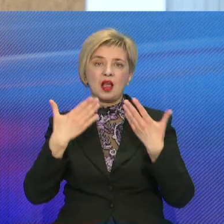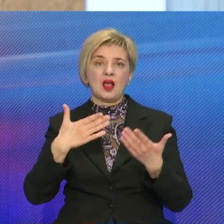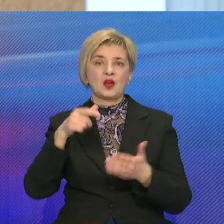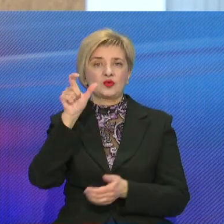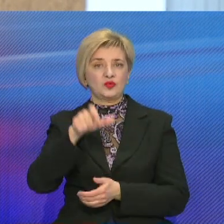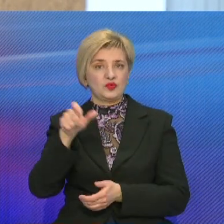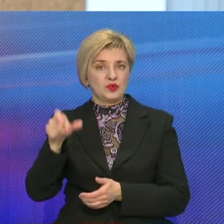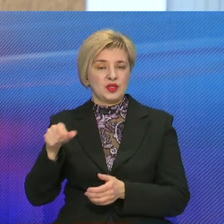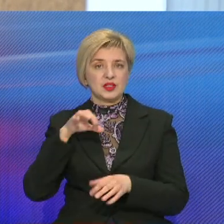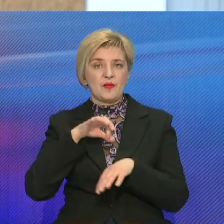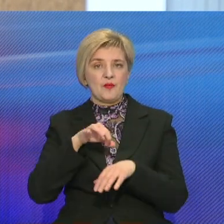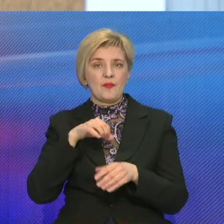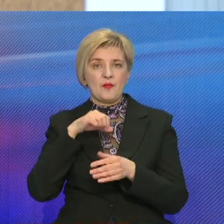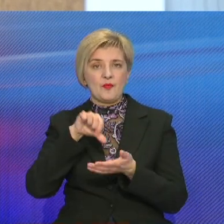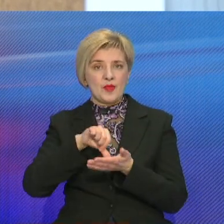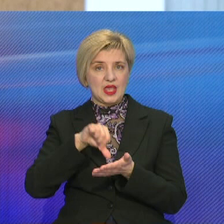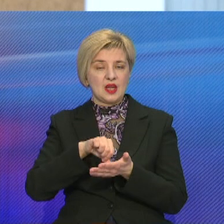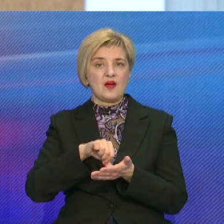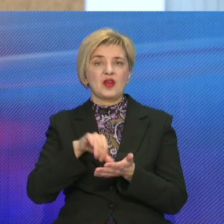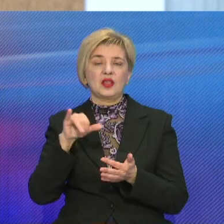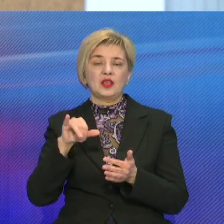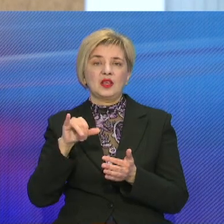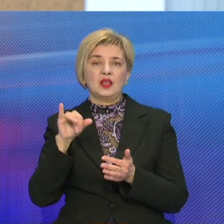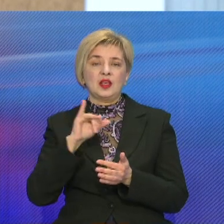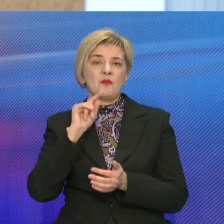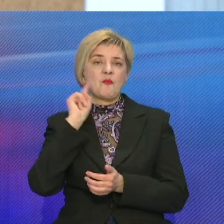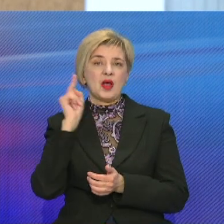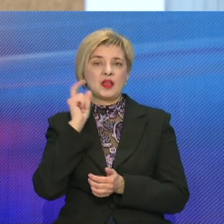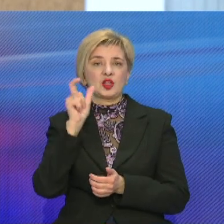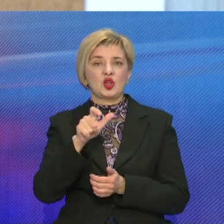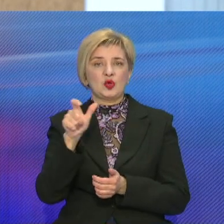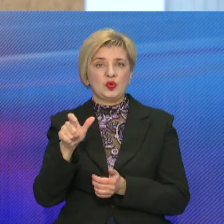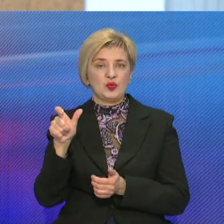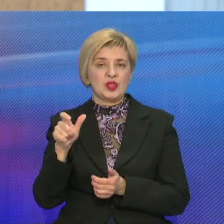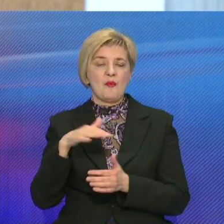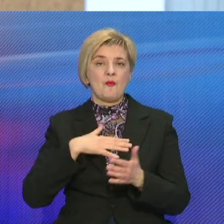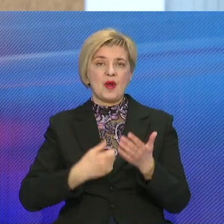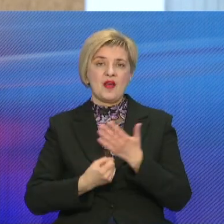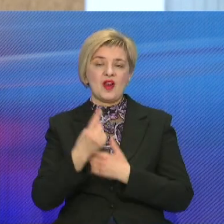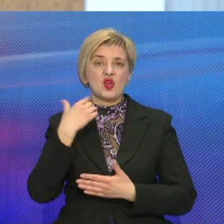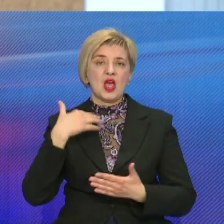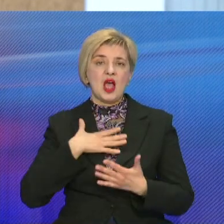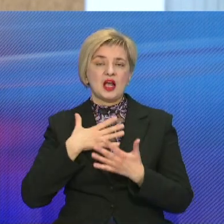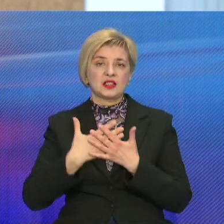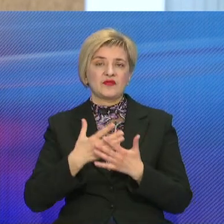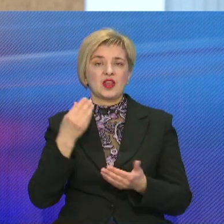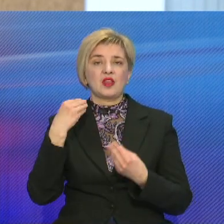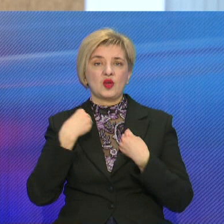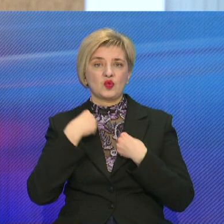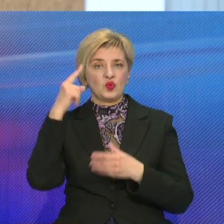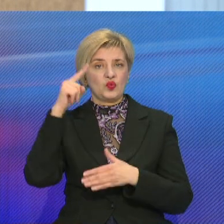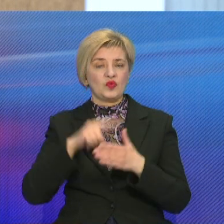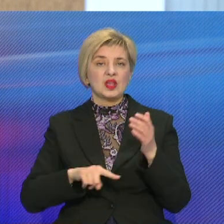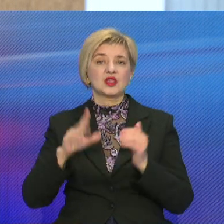учреждения образования. И, конечно, молодые люди, проявляя активность, дают нам уверенность в